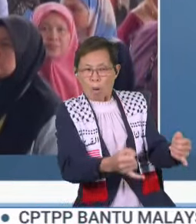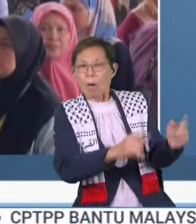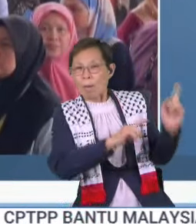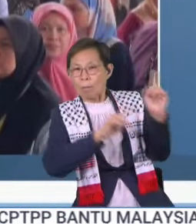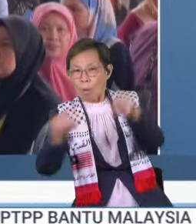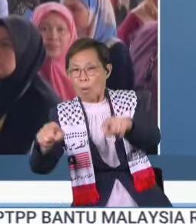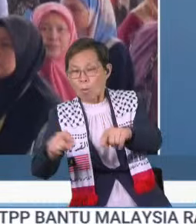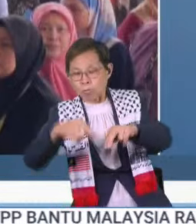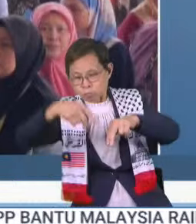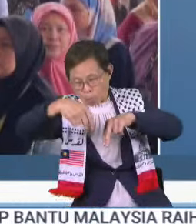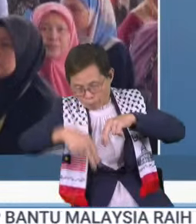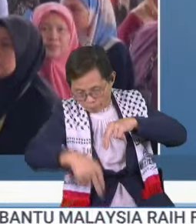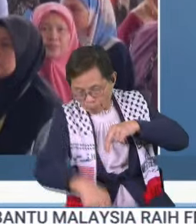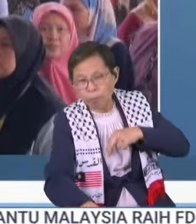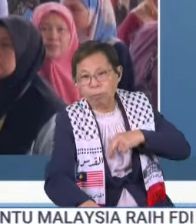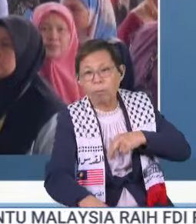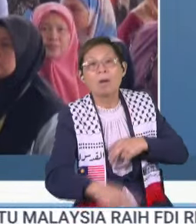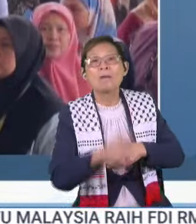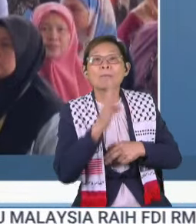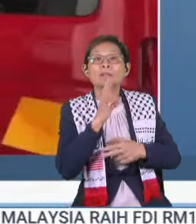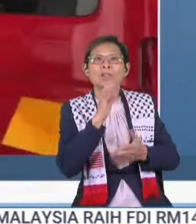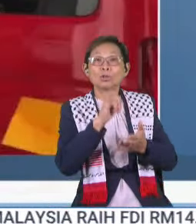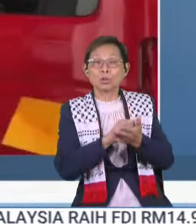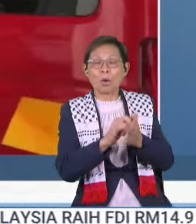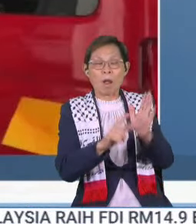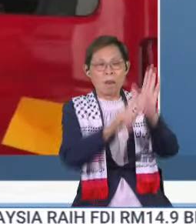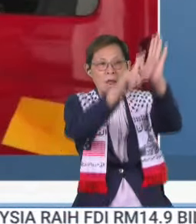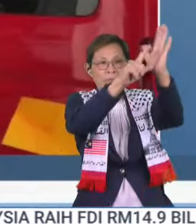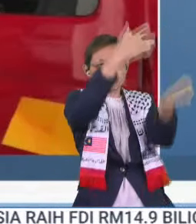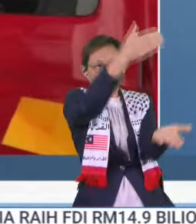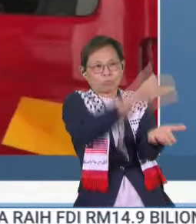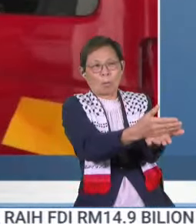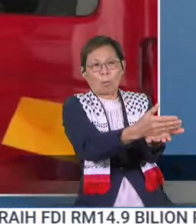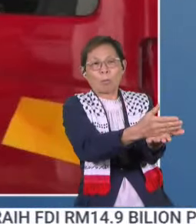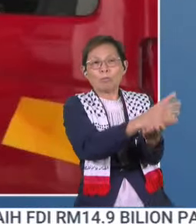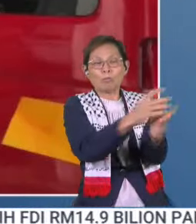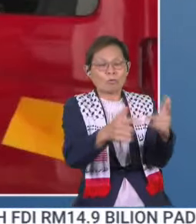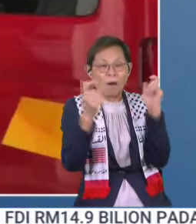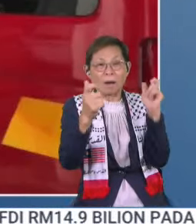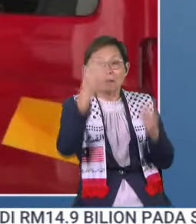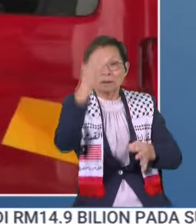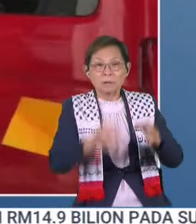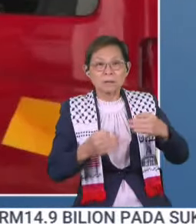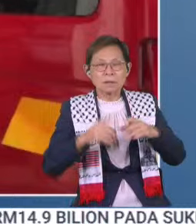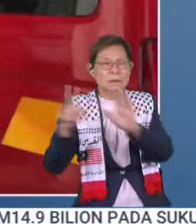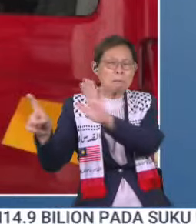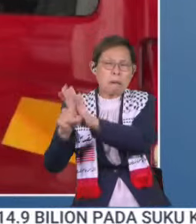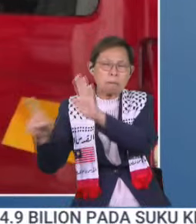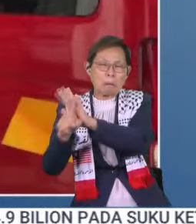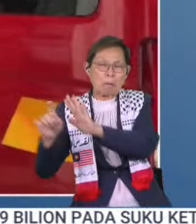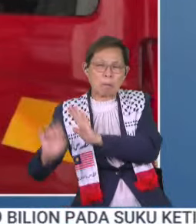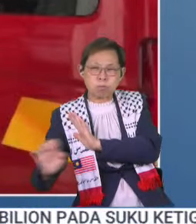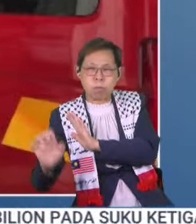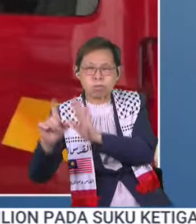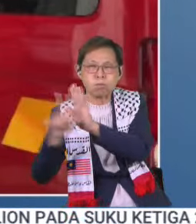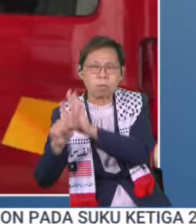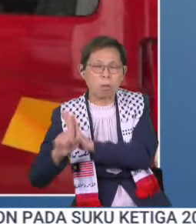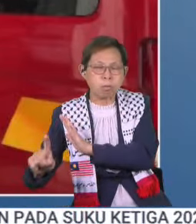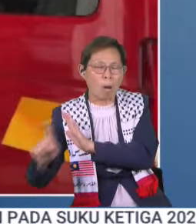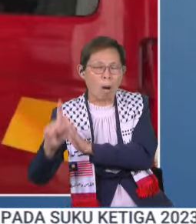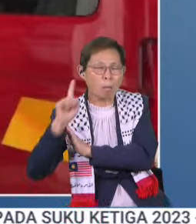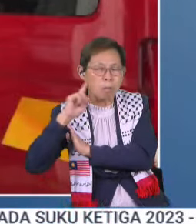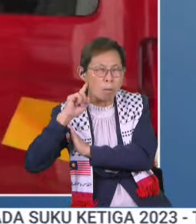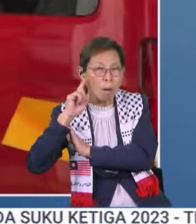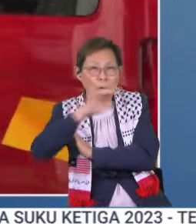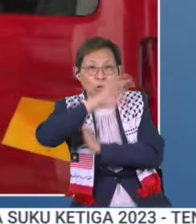turun menggunakan tangga. Ujarnya lagi, lift terus diberhentikan serta-merta jika alat pengera kecemasan berbunyi dan